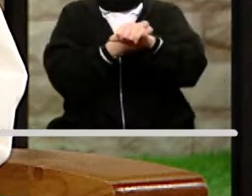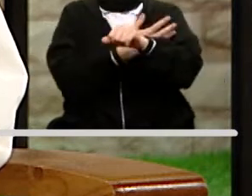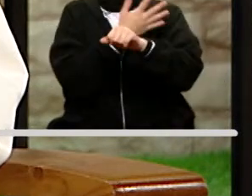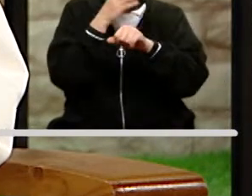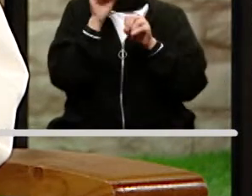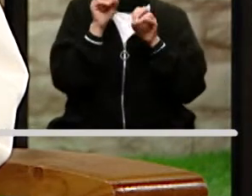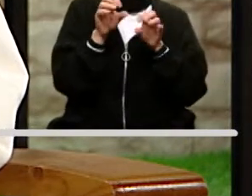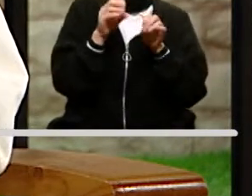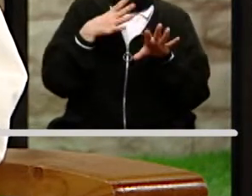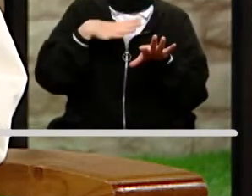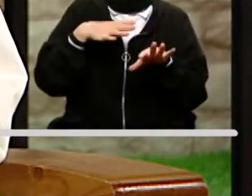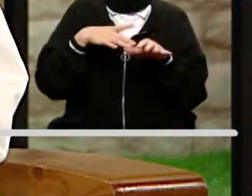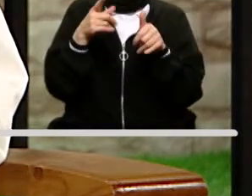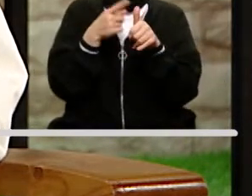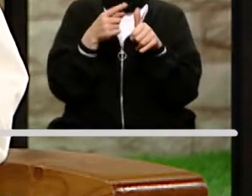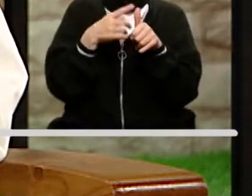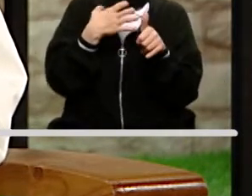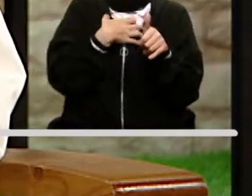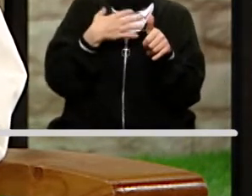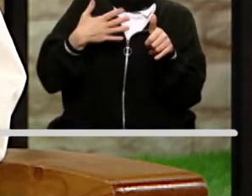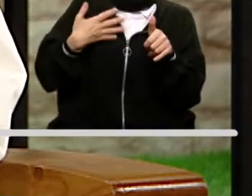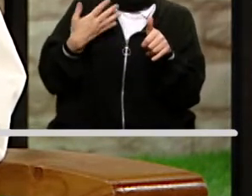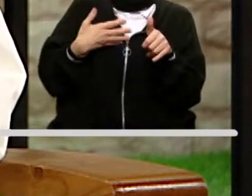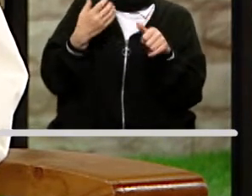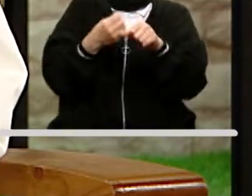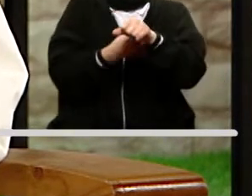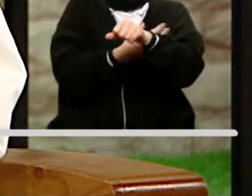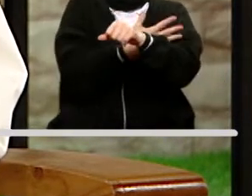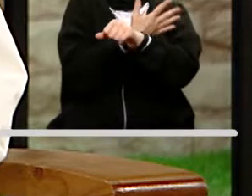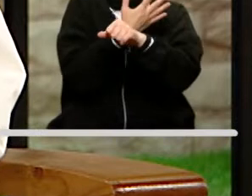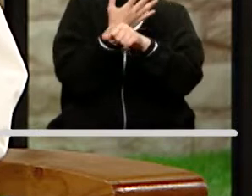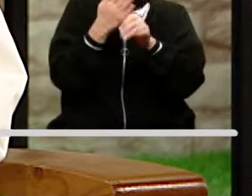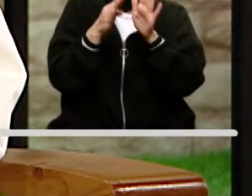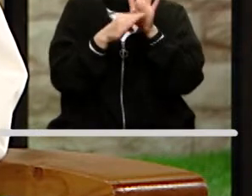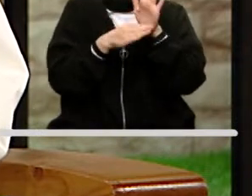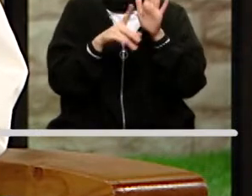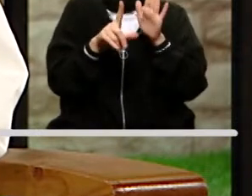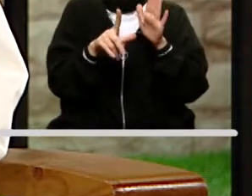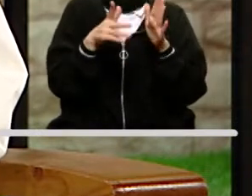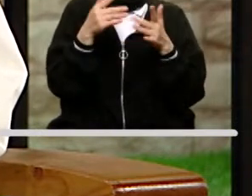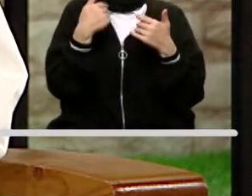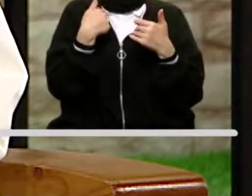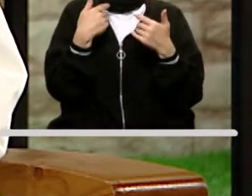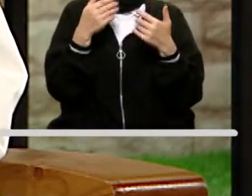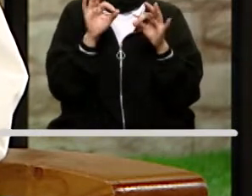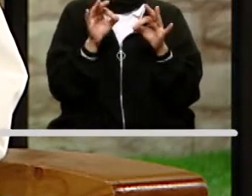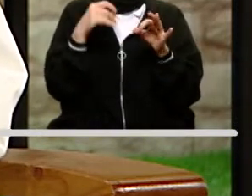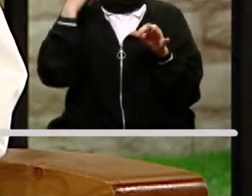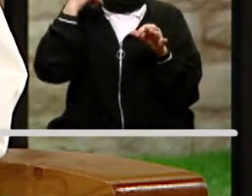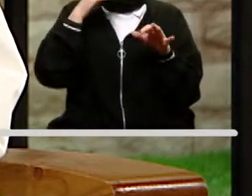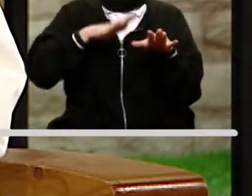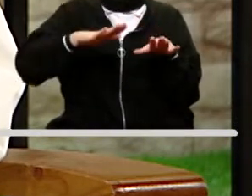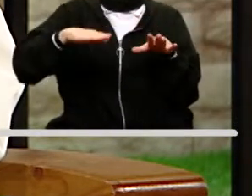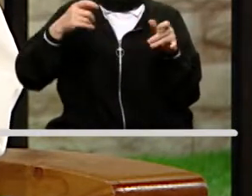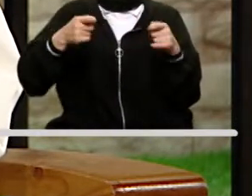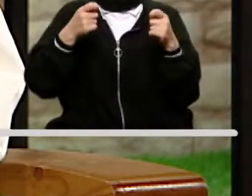istiyorsa, birincisi kendi merak duygularını da birincisi yaşasınlar. Çünkü benim temel felsefem, çocukla çalışıyorsak,